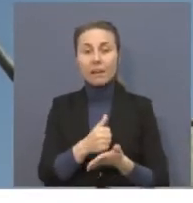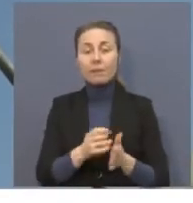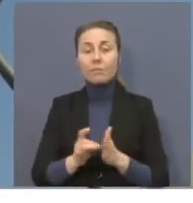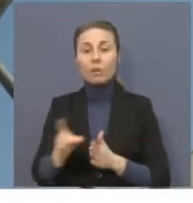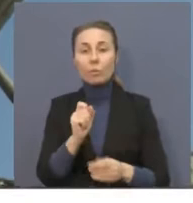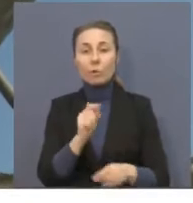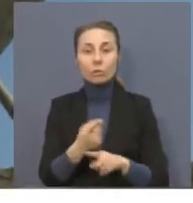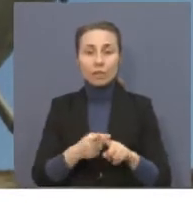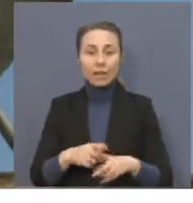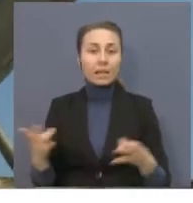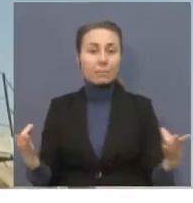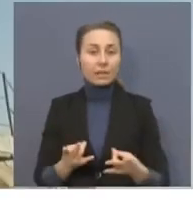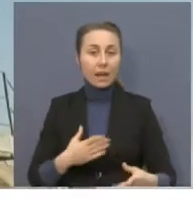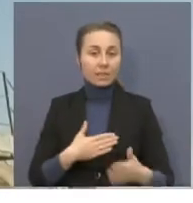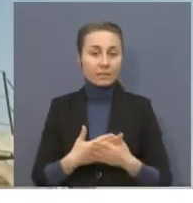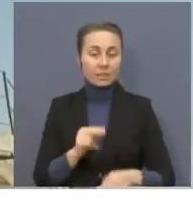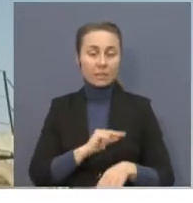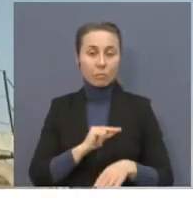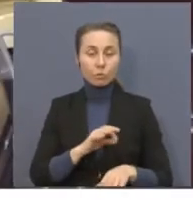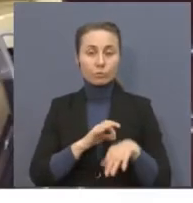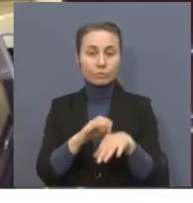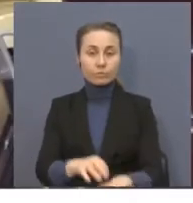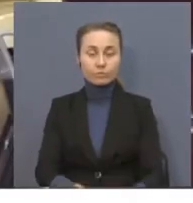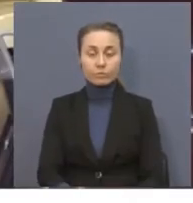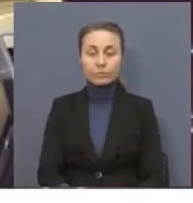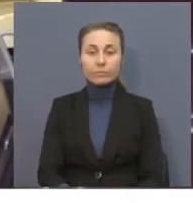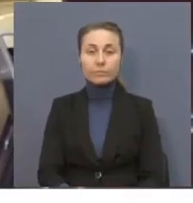подчеркнул необходимость активизировать работу.